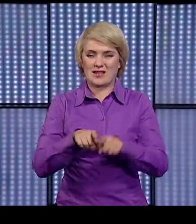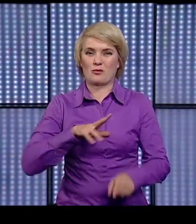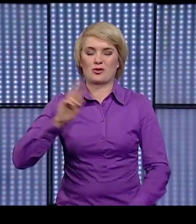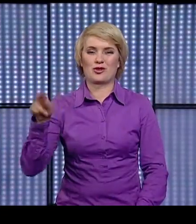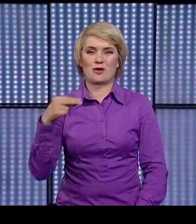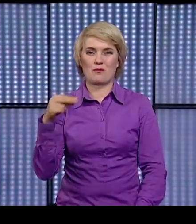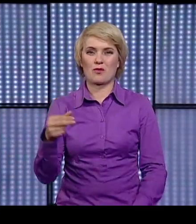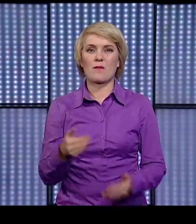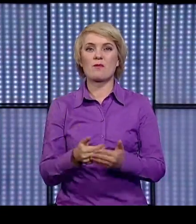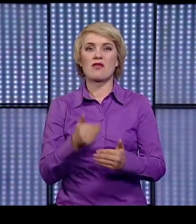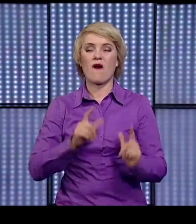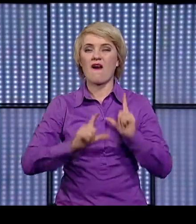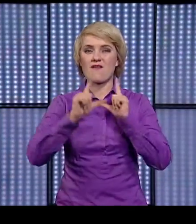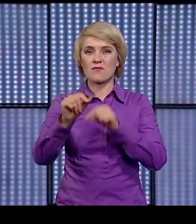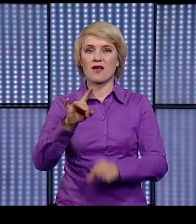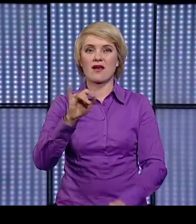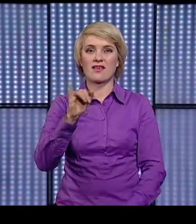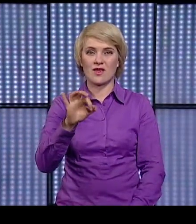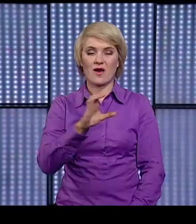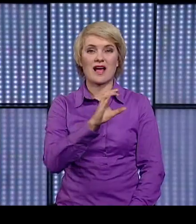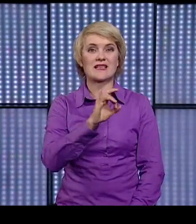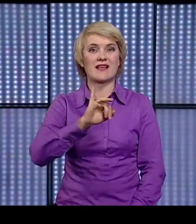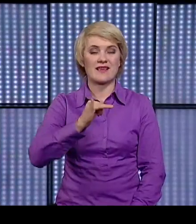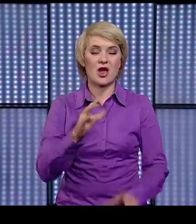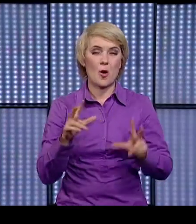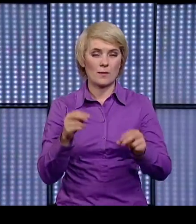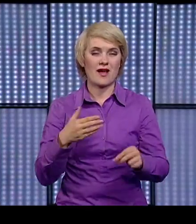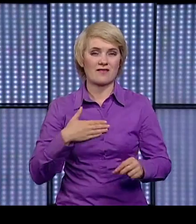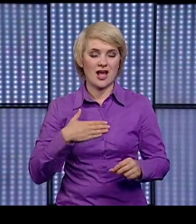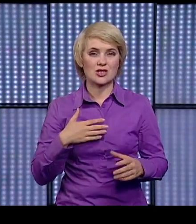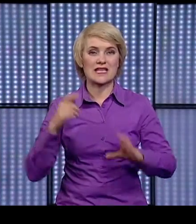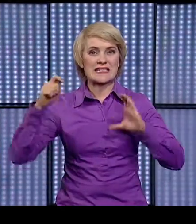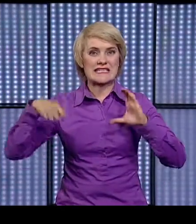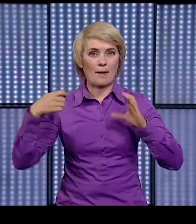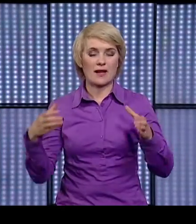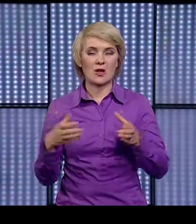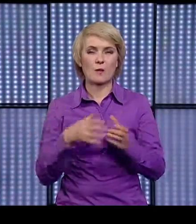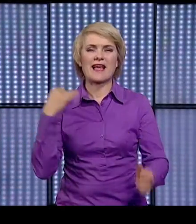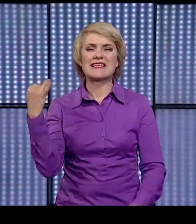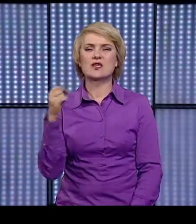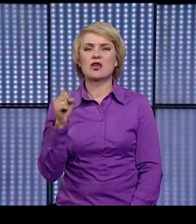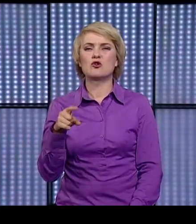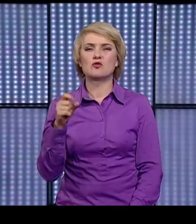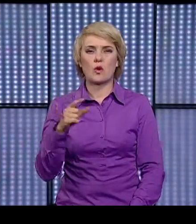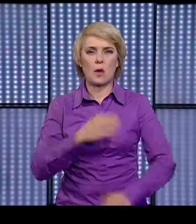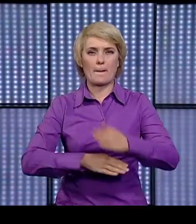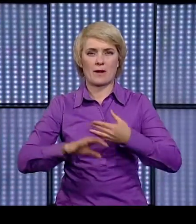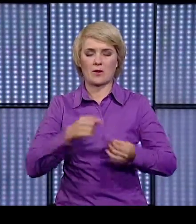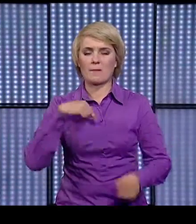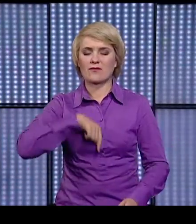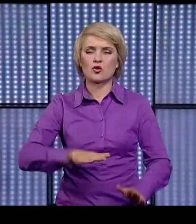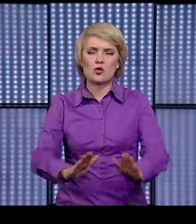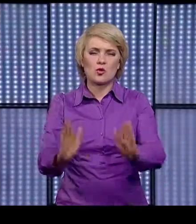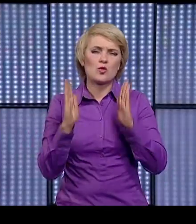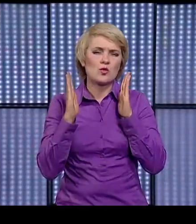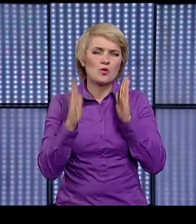задовго до відправлення у Ріо Сергій обіцяв нашій знімальній групі історичне золото Паралімпіади. Ми зараз настроєні на золото,